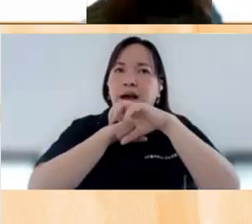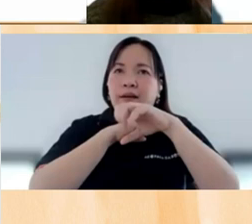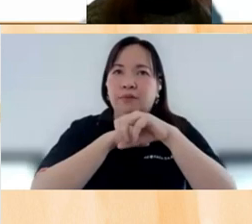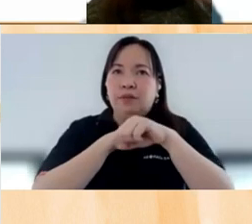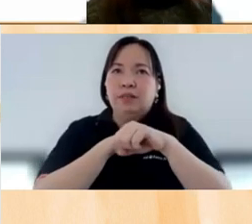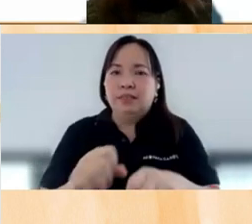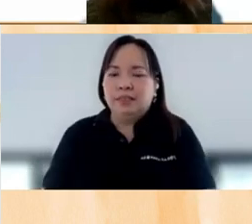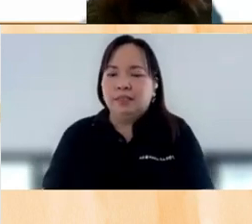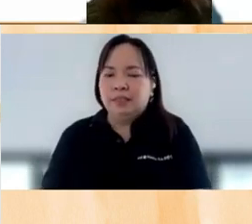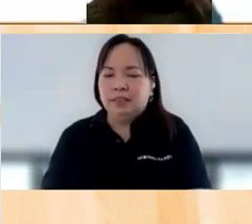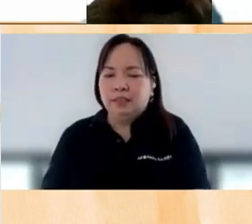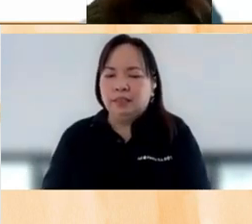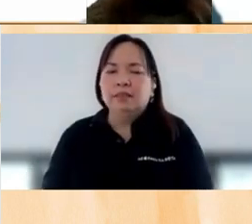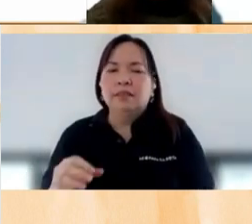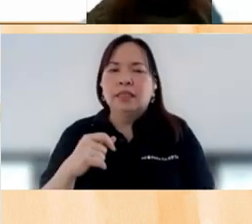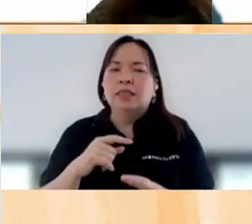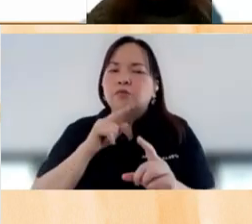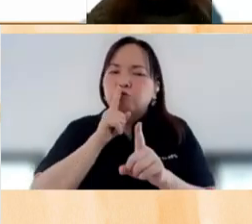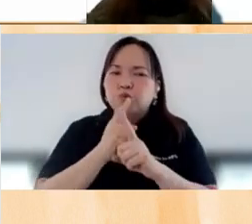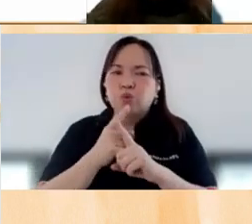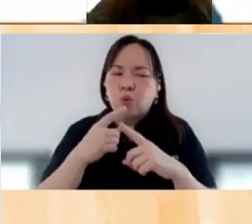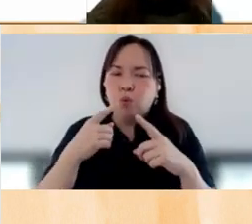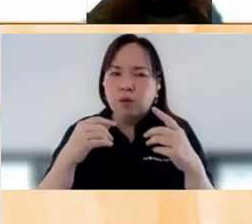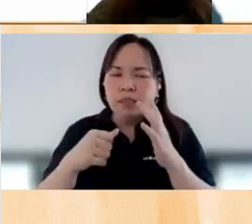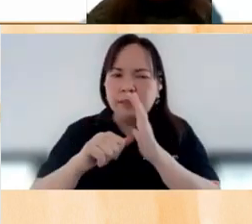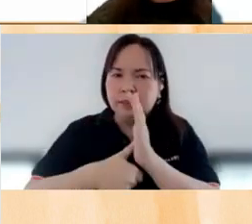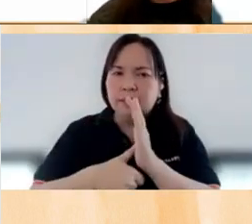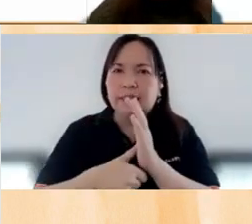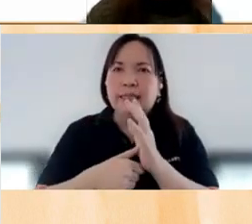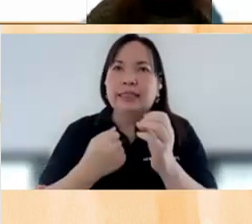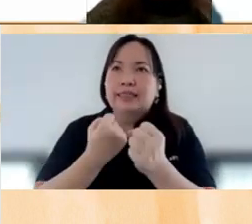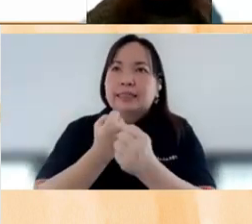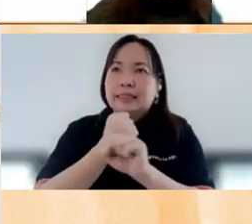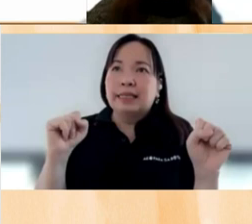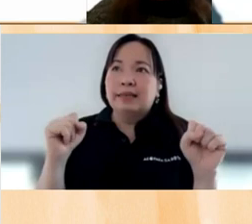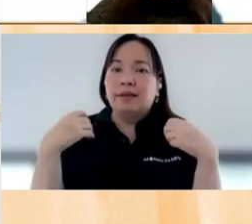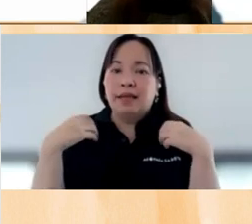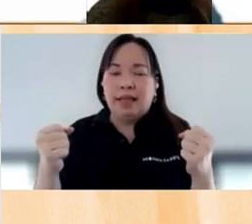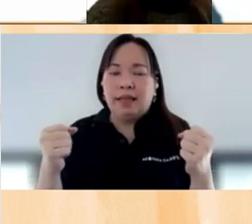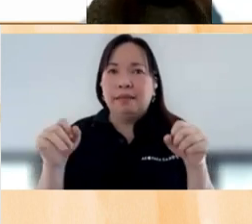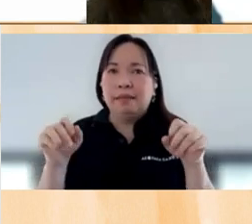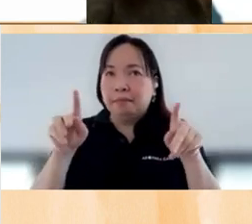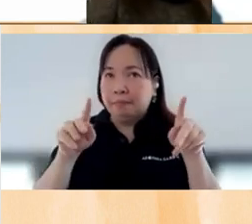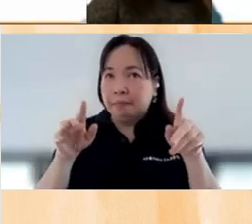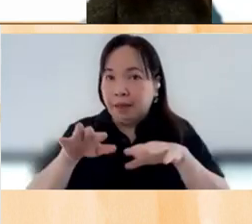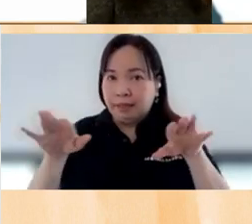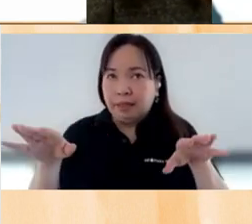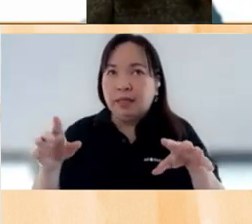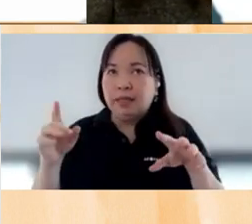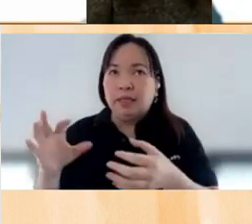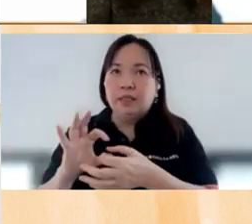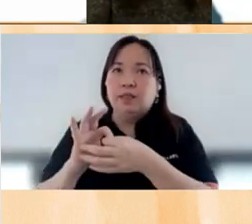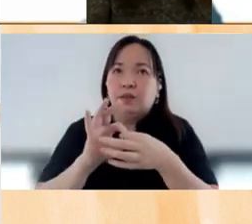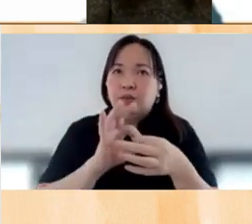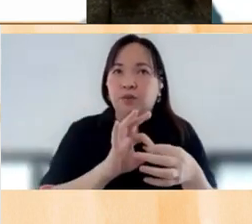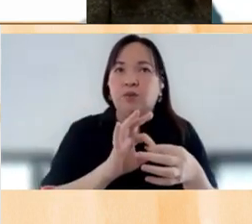pagpapahalaga sa kalusugan ng at kaisipan ng mga bata ay naita-translate sa gawa o sa pagkilos.